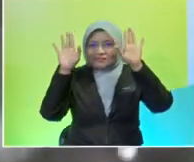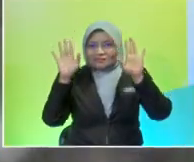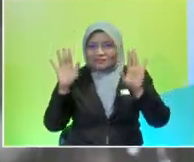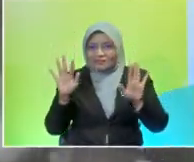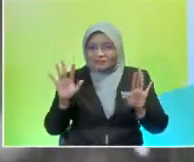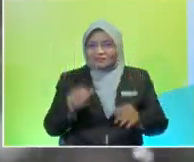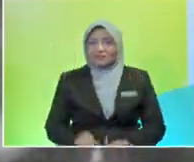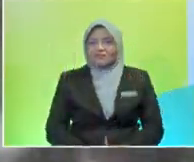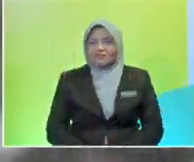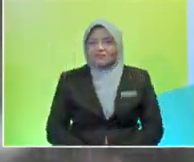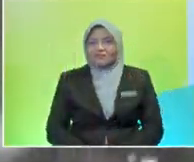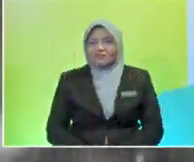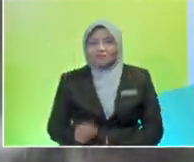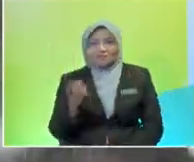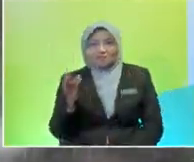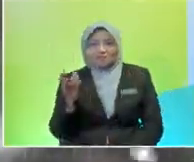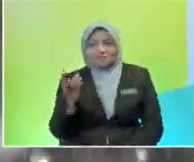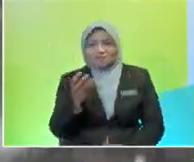hujan lebat